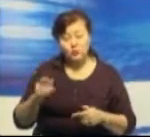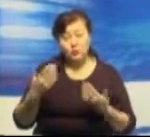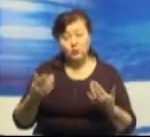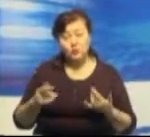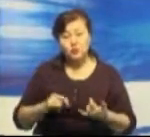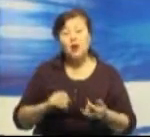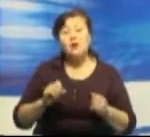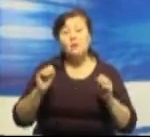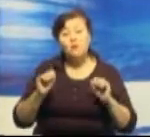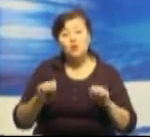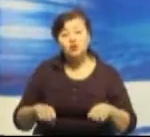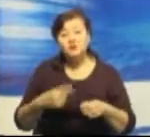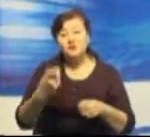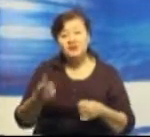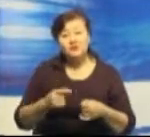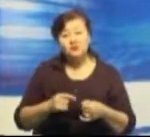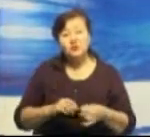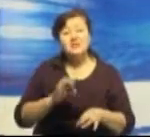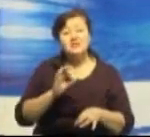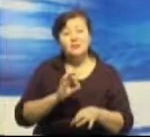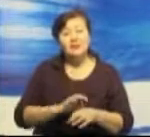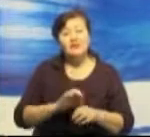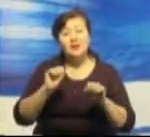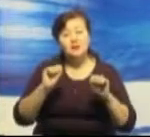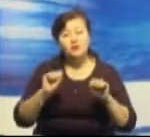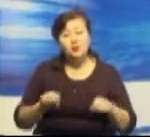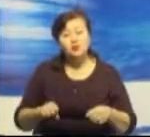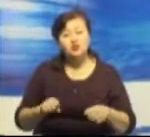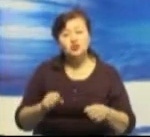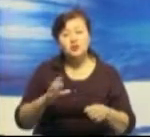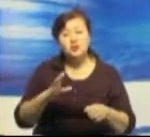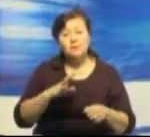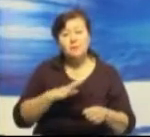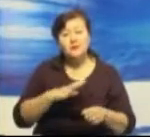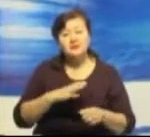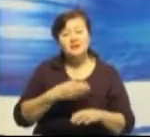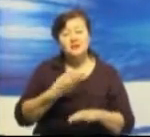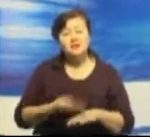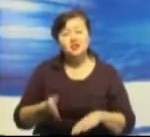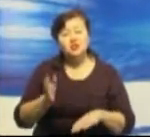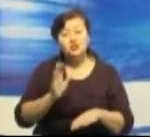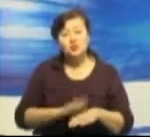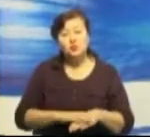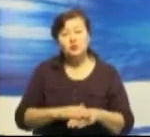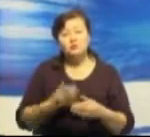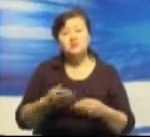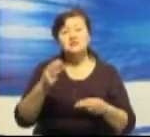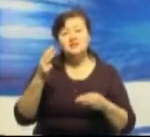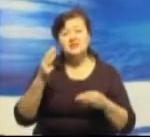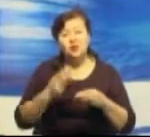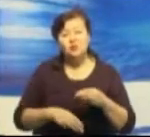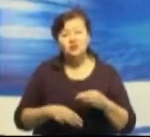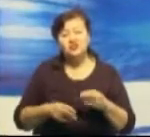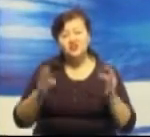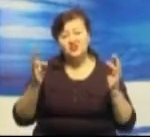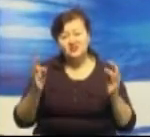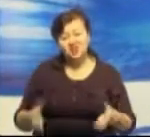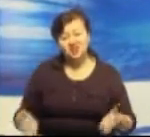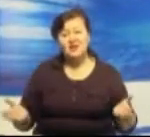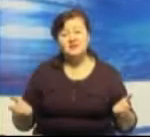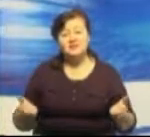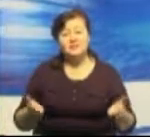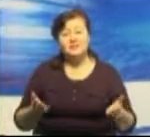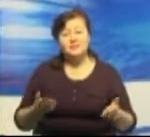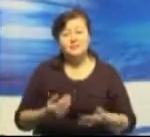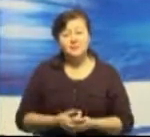может стать очень, так скажем, тяжелым и может закончиться печально для того ребенка,